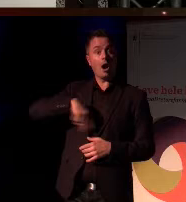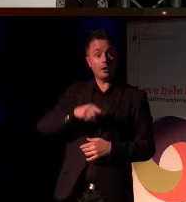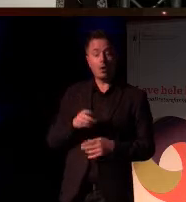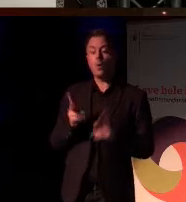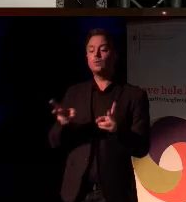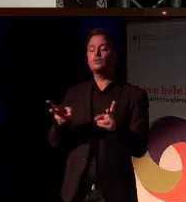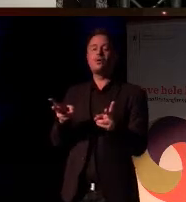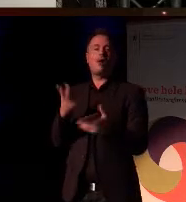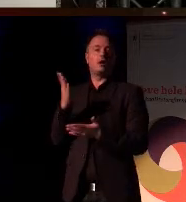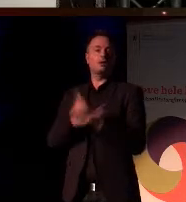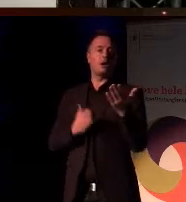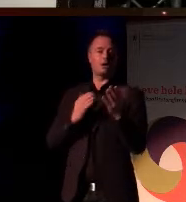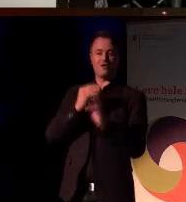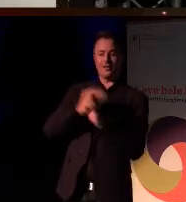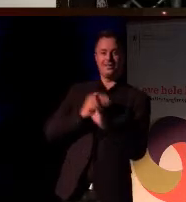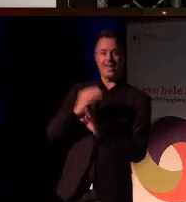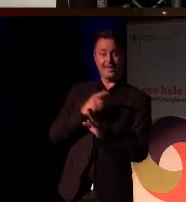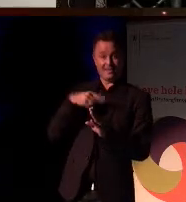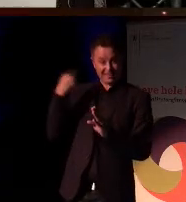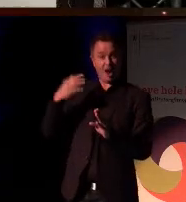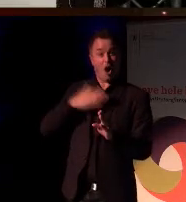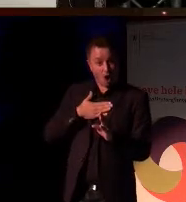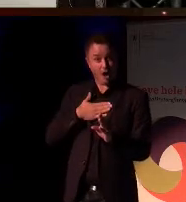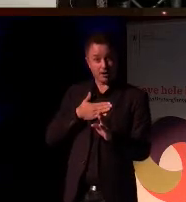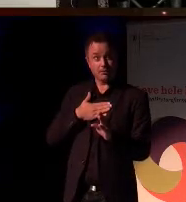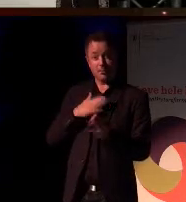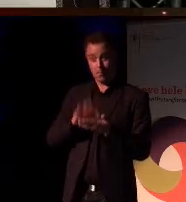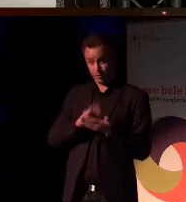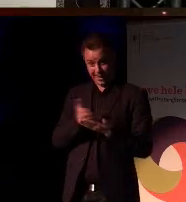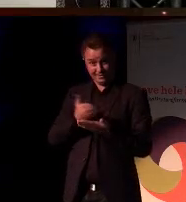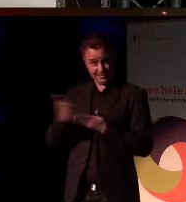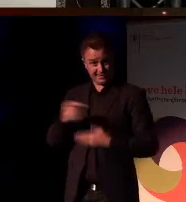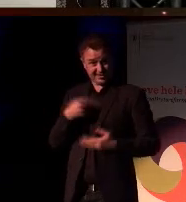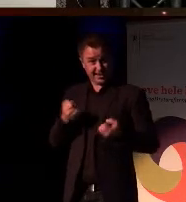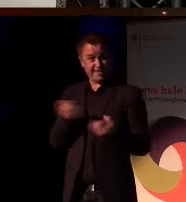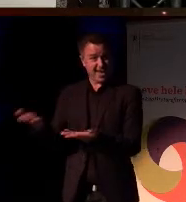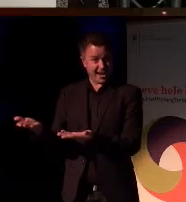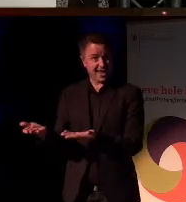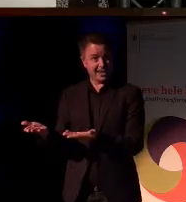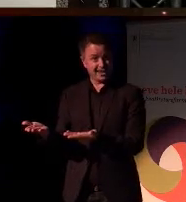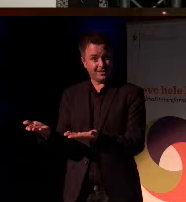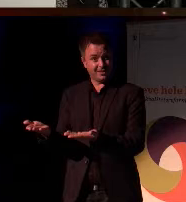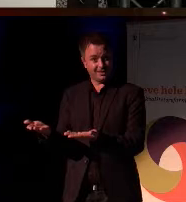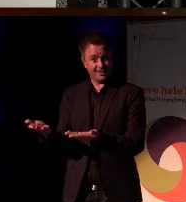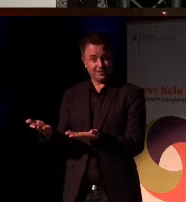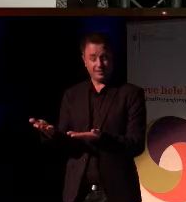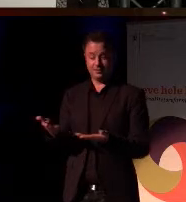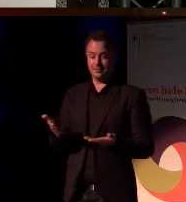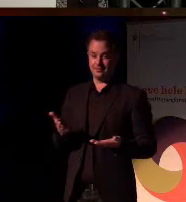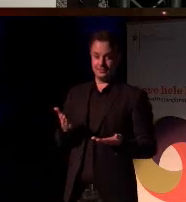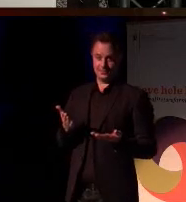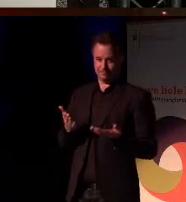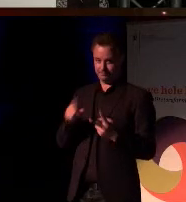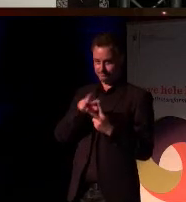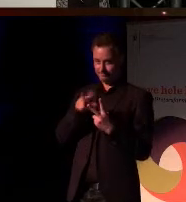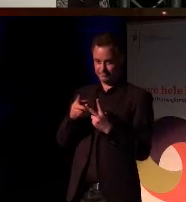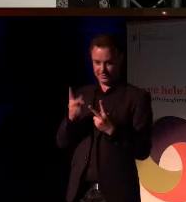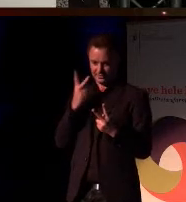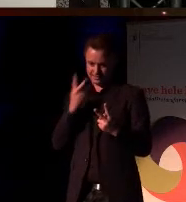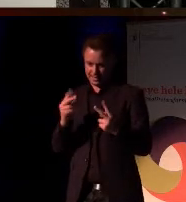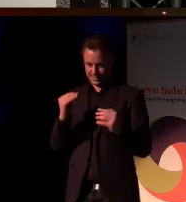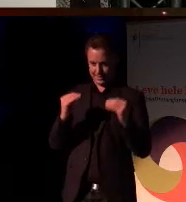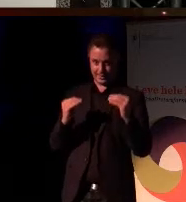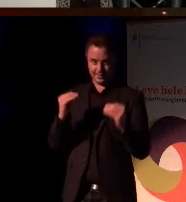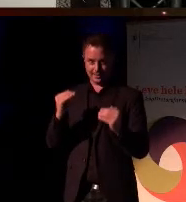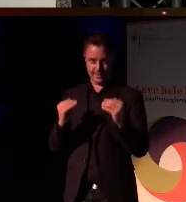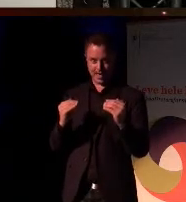hvilken kvalitet på tjenestene vi faktisk har. For det vi skal gjøre med å se disse to tingene opp mot hverandre,